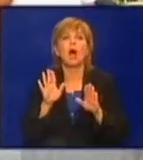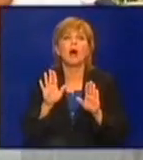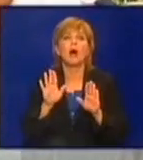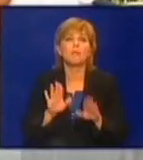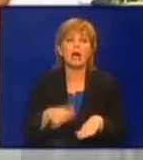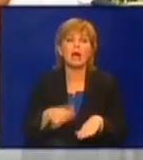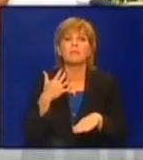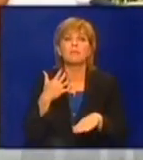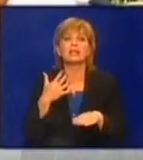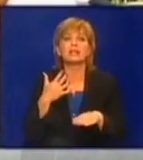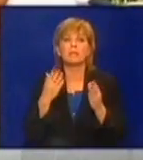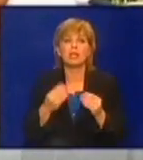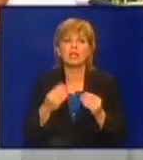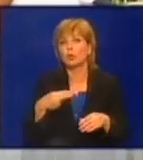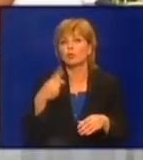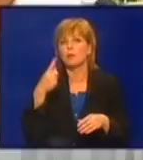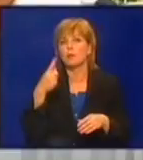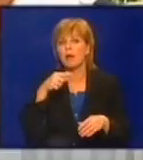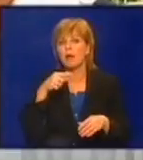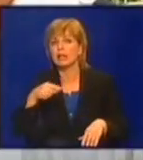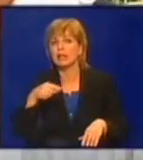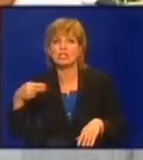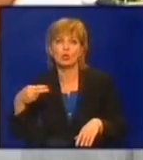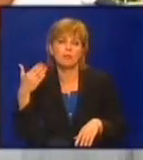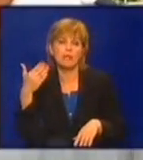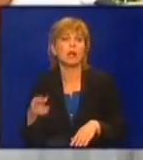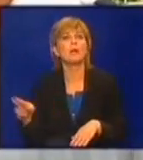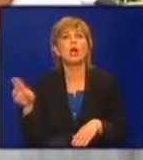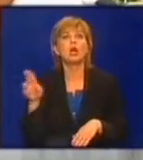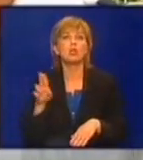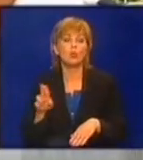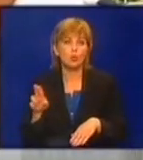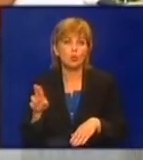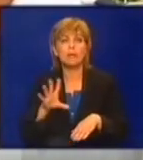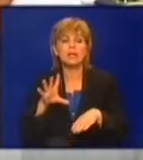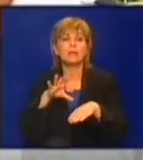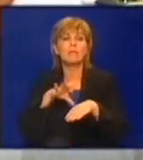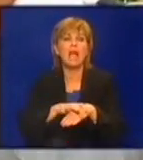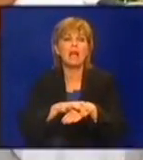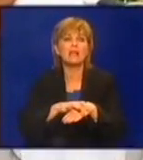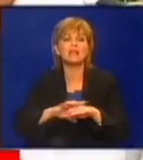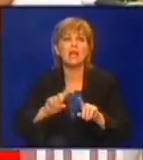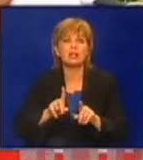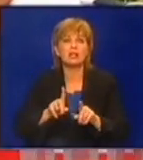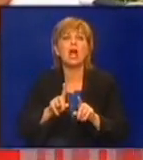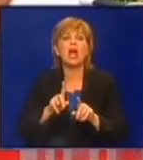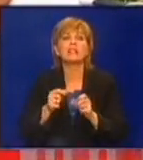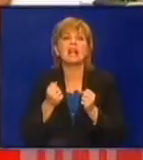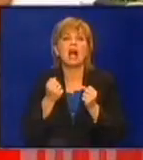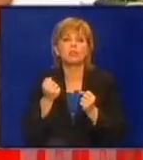faktiski dienām no 21. Līdz 25. Jūnijam. Ir pieķerti vadot transporta līdzekļus